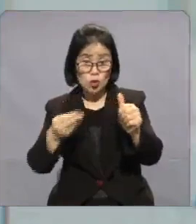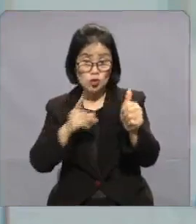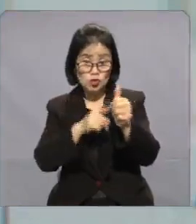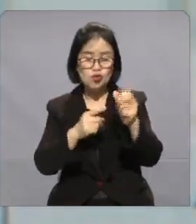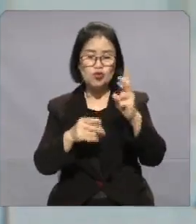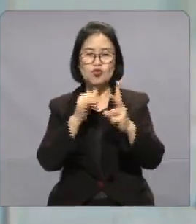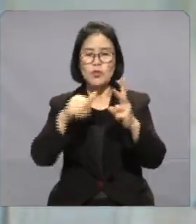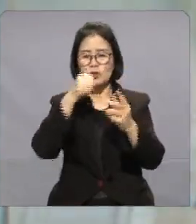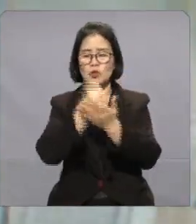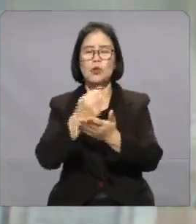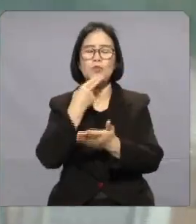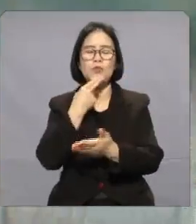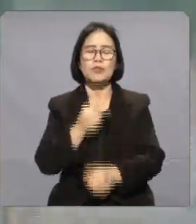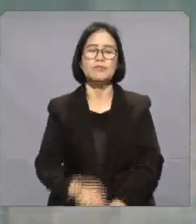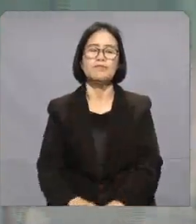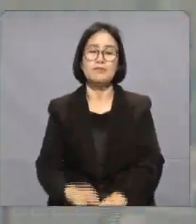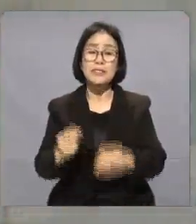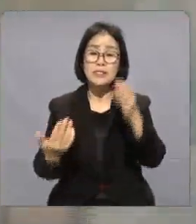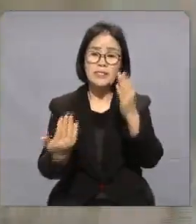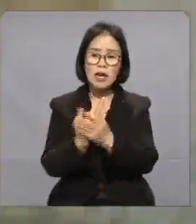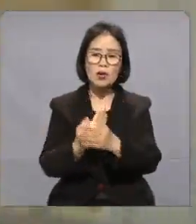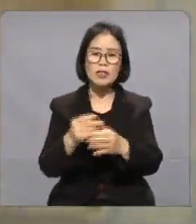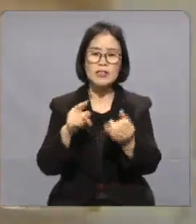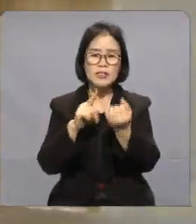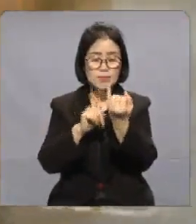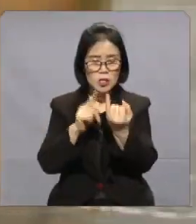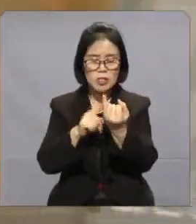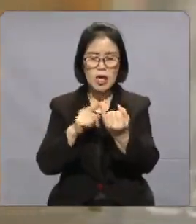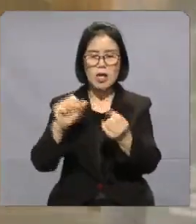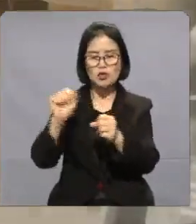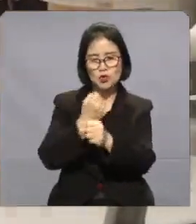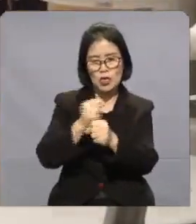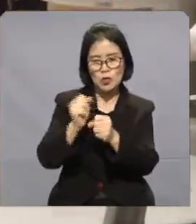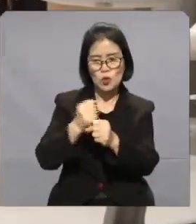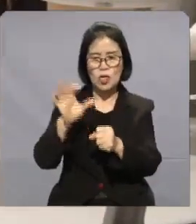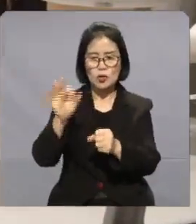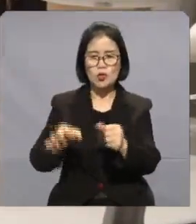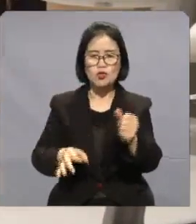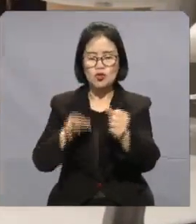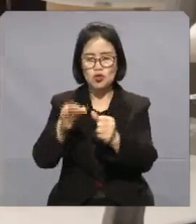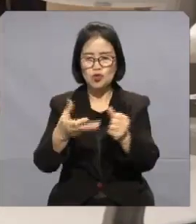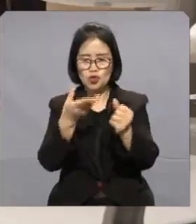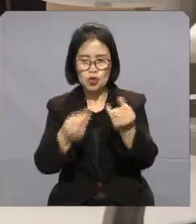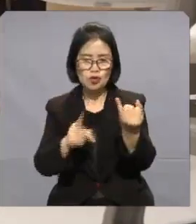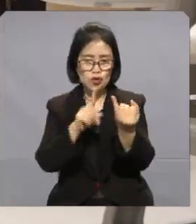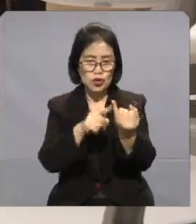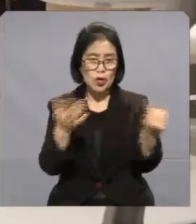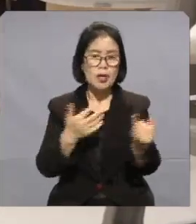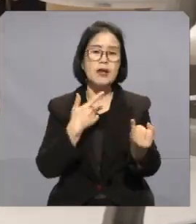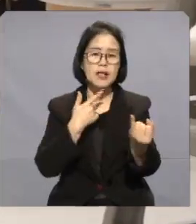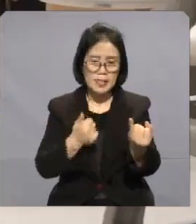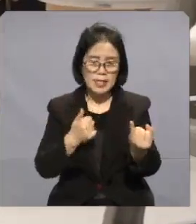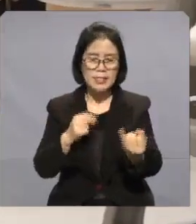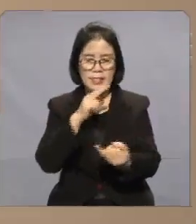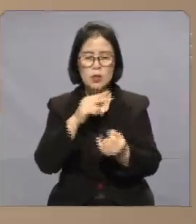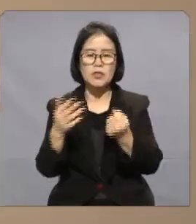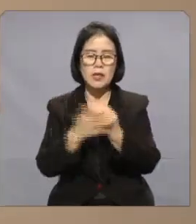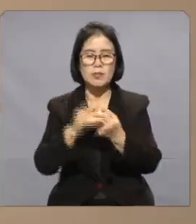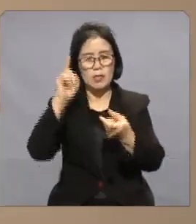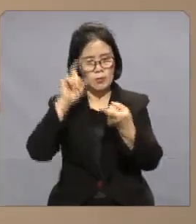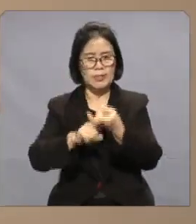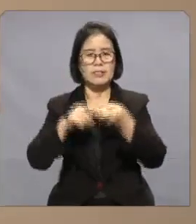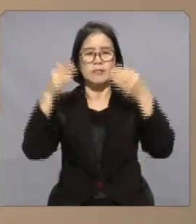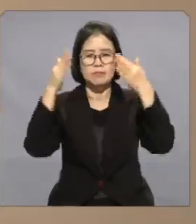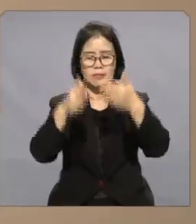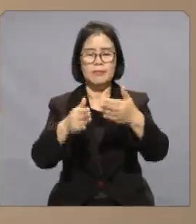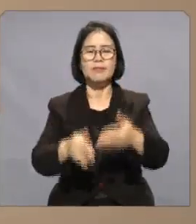나왔습니다. 이 사건은 김 여사가 주가 조작에 돈을 대는 전주 역할을 했다는 의혹으로 관심을